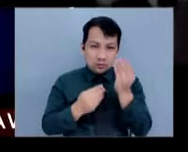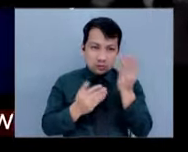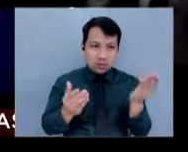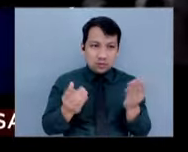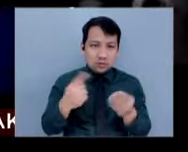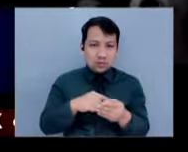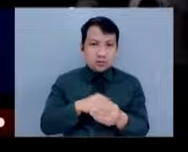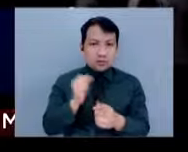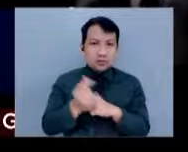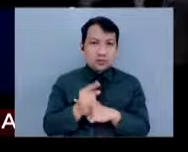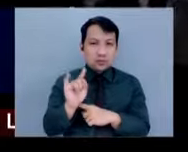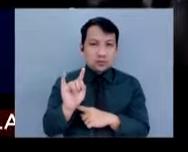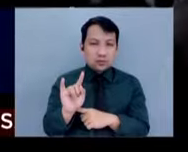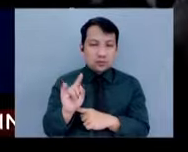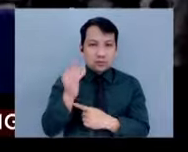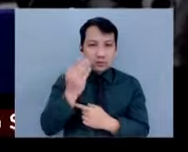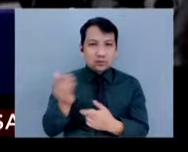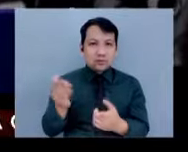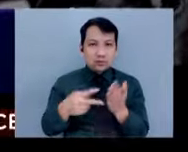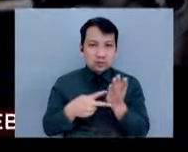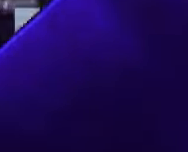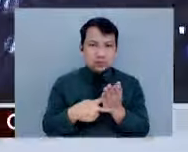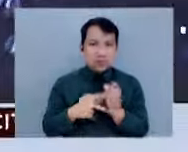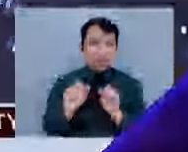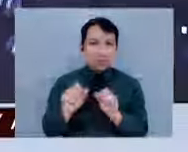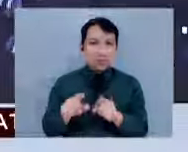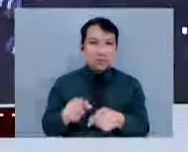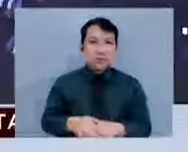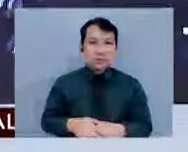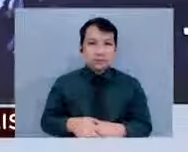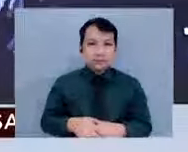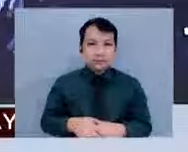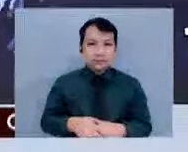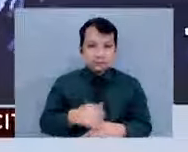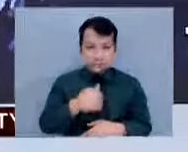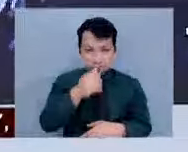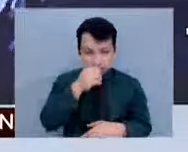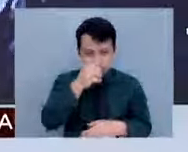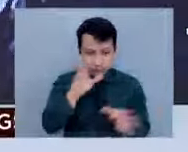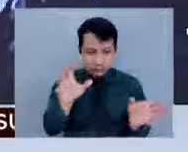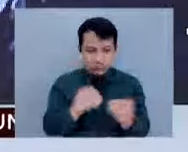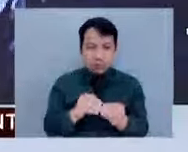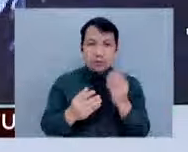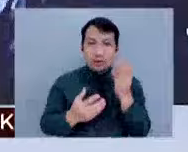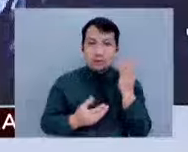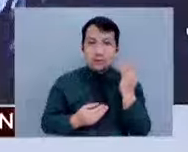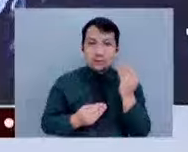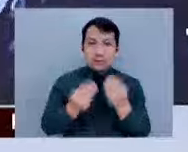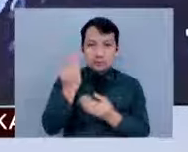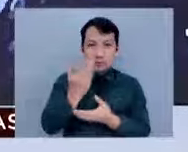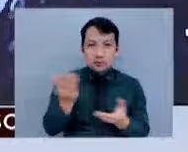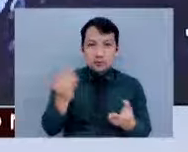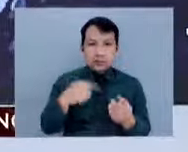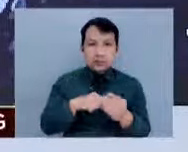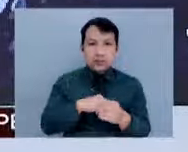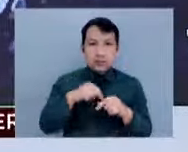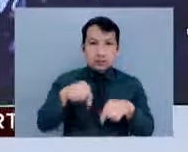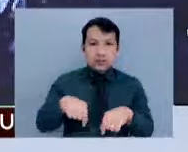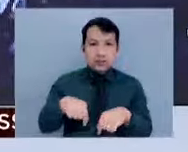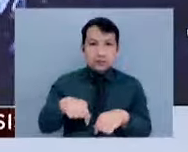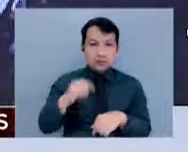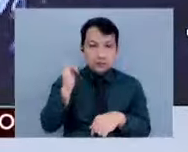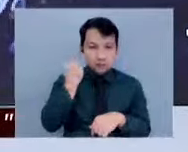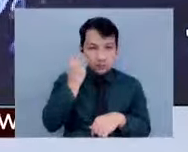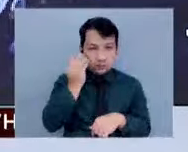media pages para sa ticket selling. At yan ang latest and hottest sa showbiz tonight. Ako si Janelle Lipon.